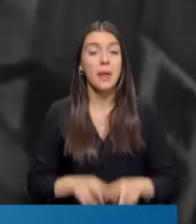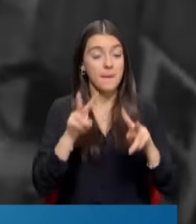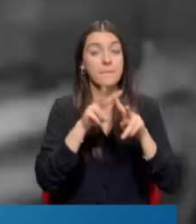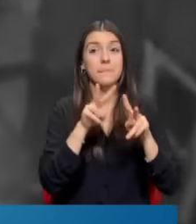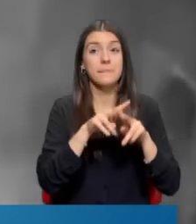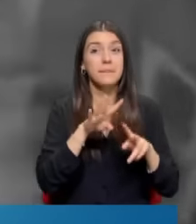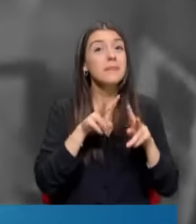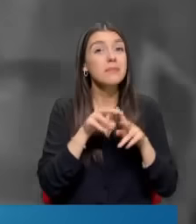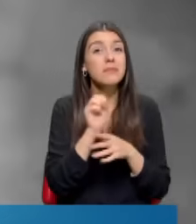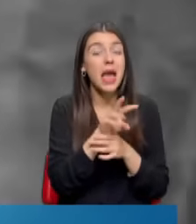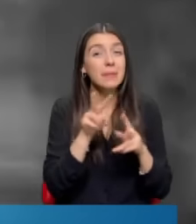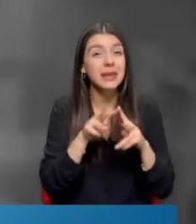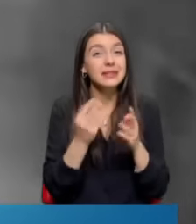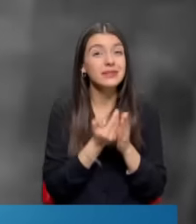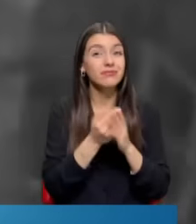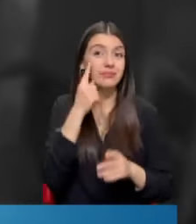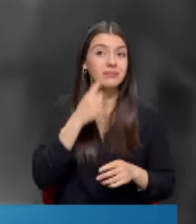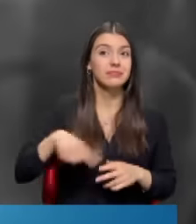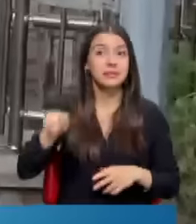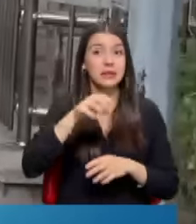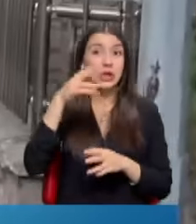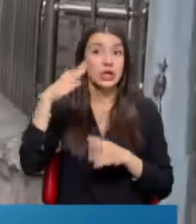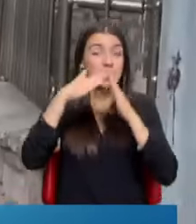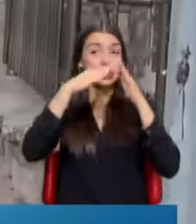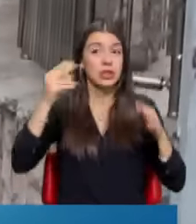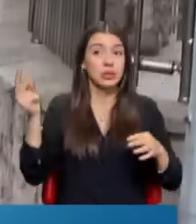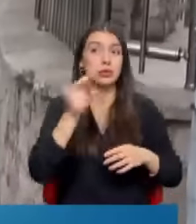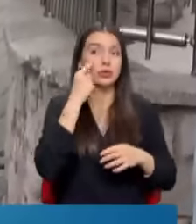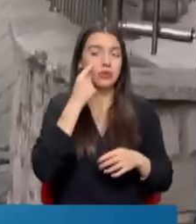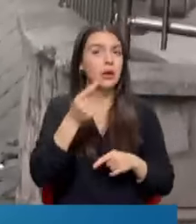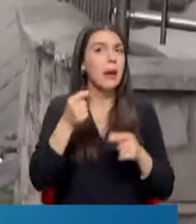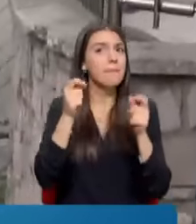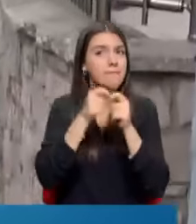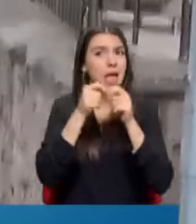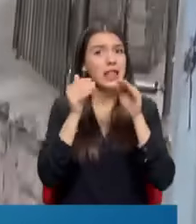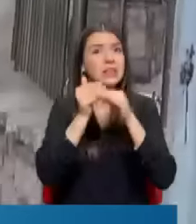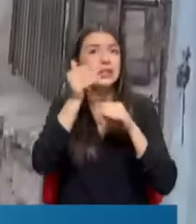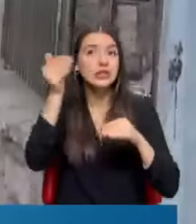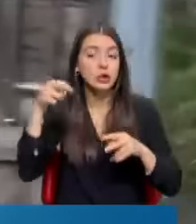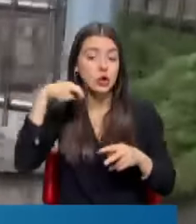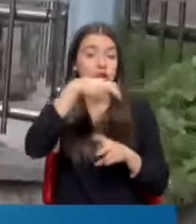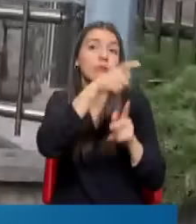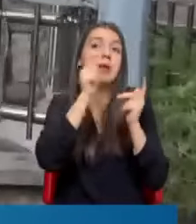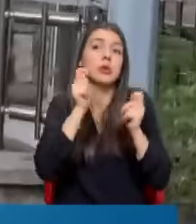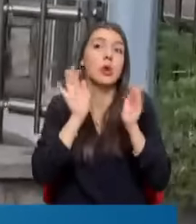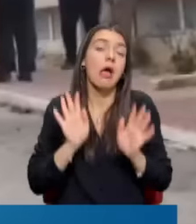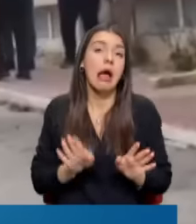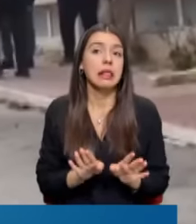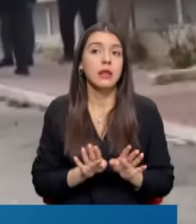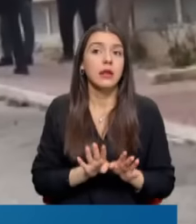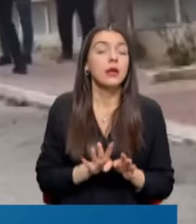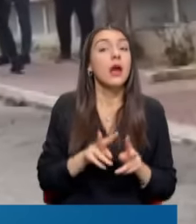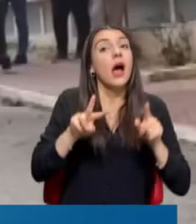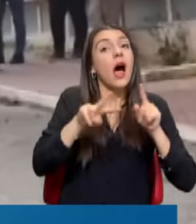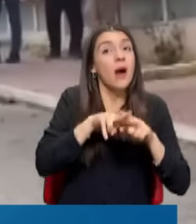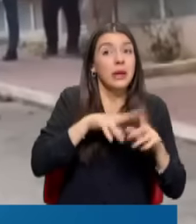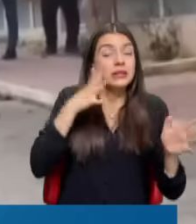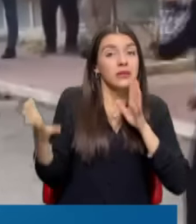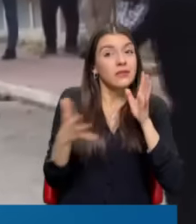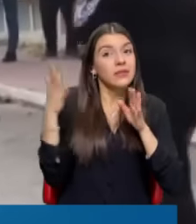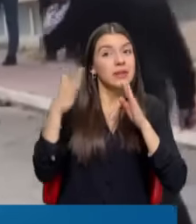Marmaris'te çatının uçma anını güvenlik kamerası kaydetti. Bartın'da dışarıya çıkanlar yürümekte zorlandı. Amasya'da fırtınanın